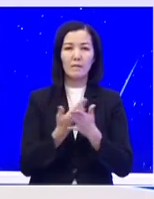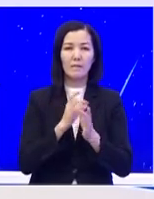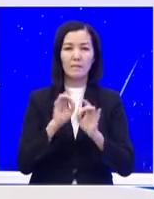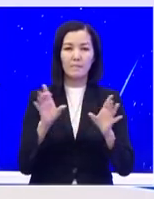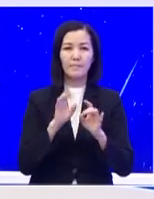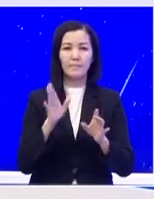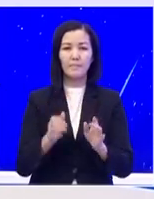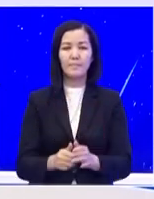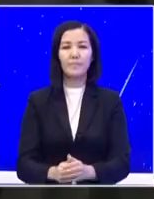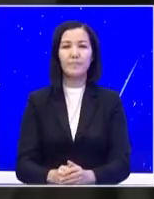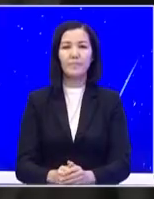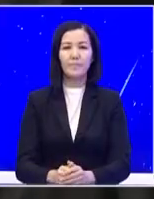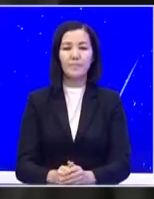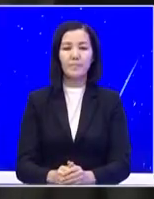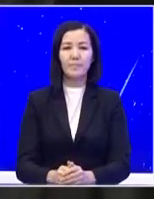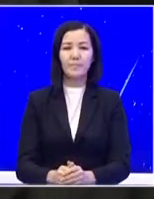жаңалықтарын көрейік.